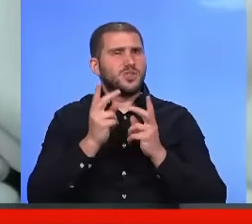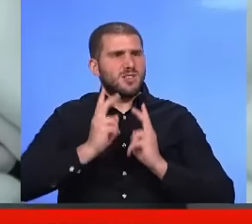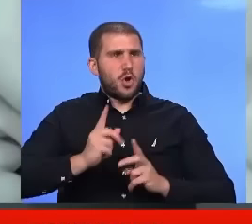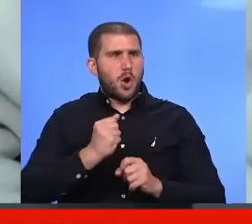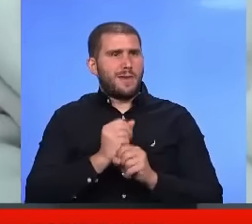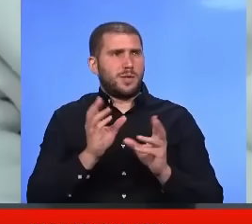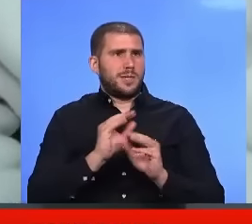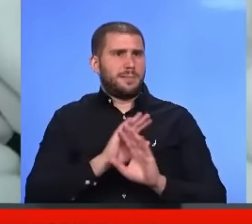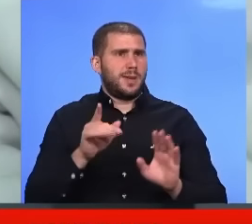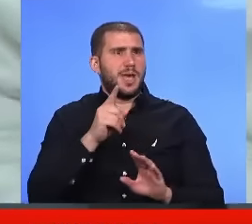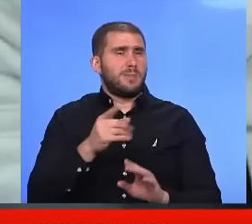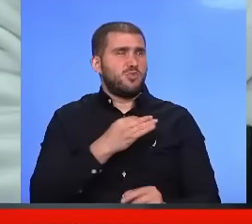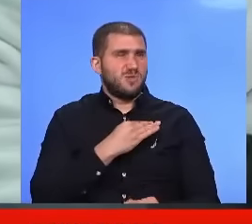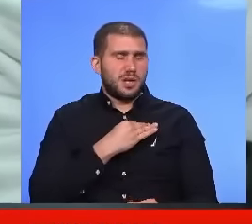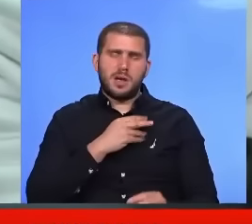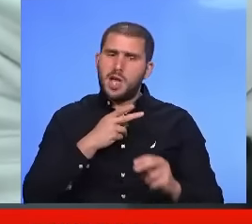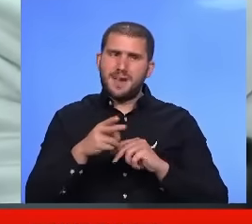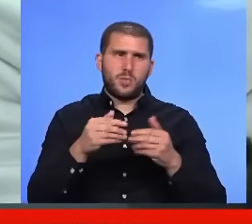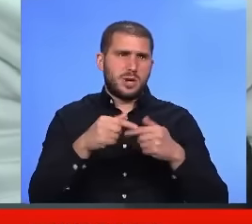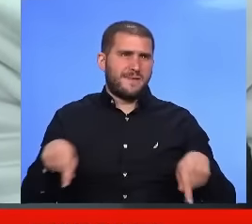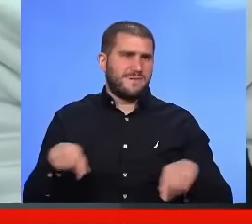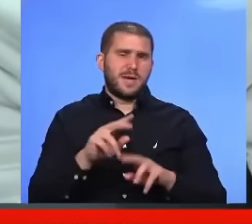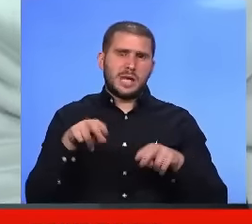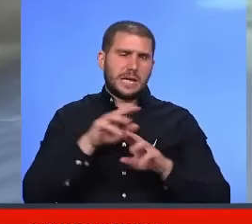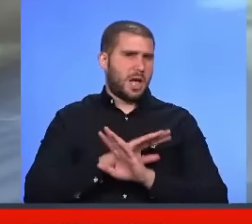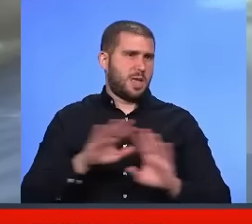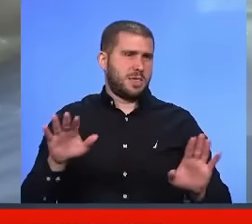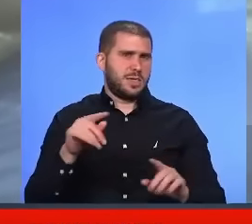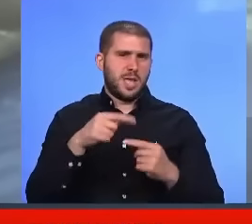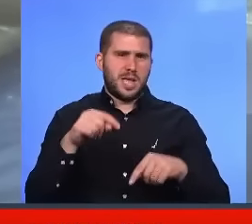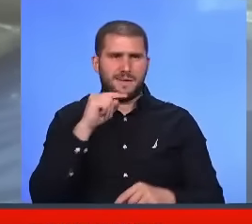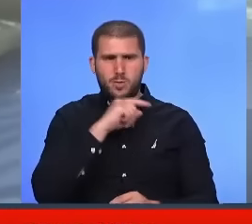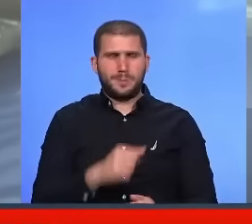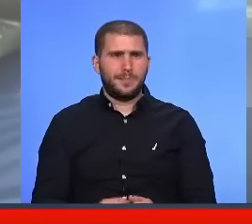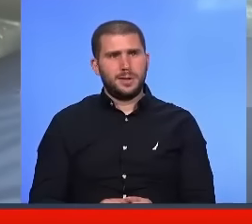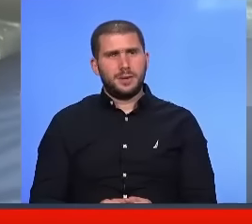בשביל לא לעבוד איתם יותר. הם מבחינתי עברו איזה קו שאין ממנו חזרה, קו אדום.